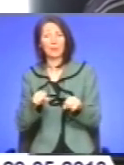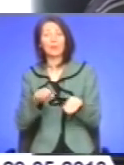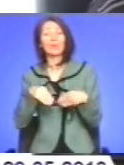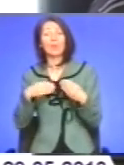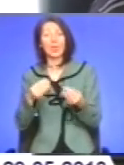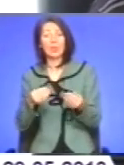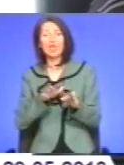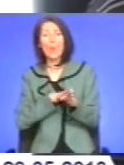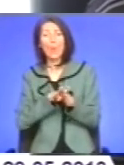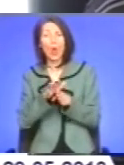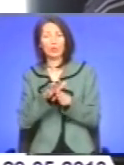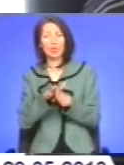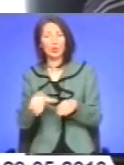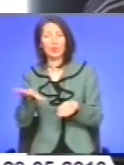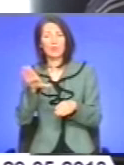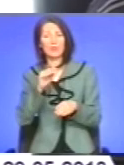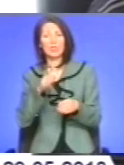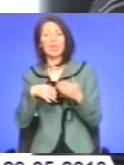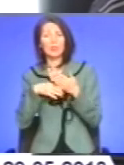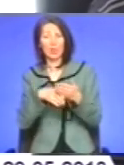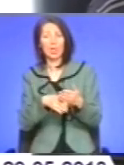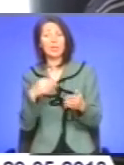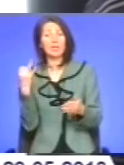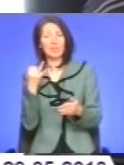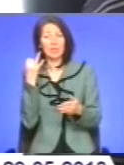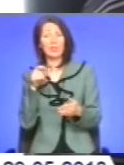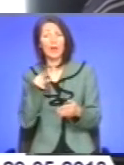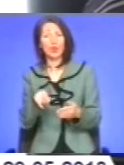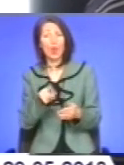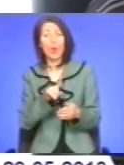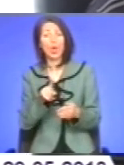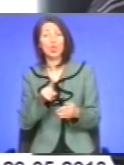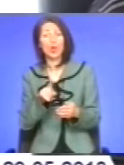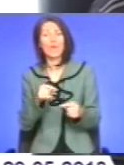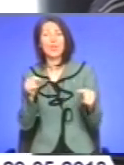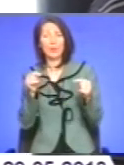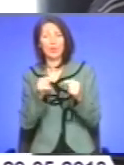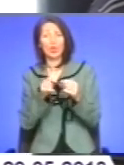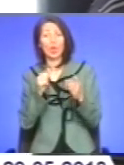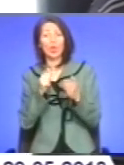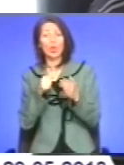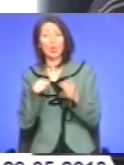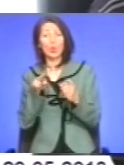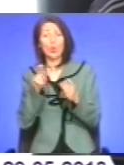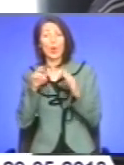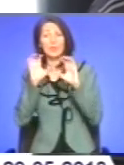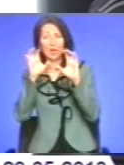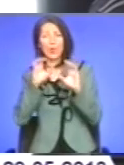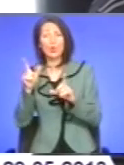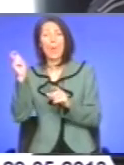надасть повністю всі сприяння і зацікавлена в тому, щоб відповідно до закону доїзд швидкої допомоги